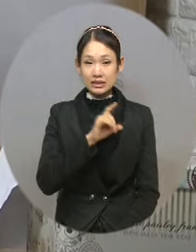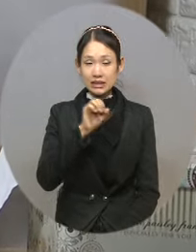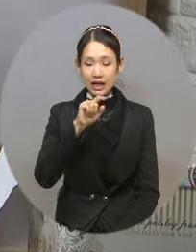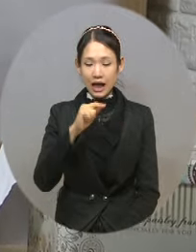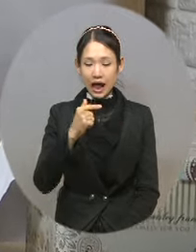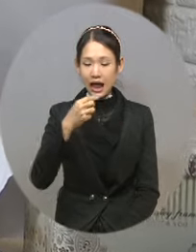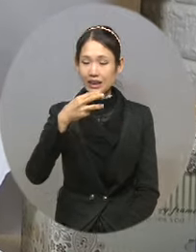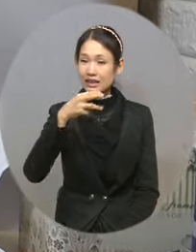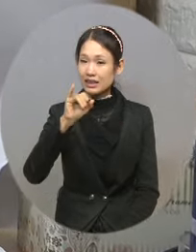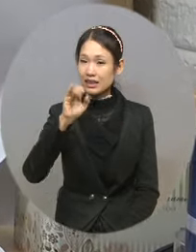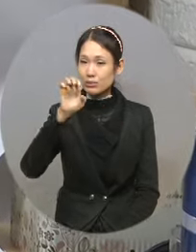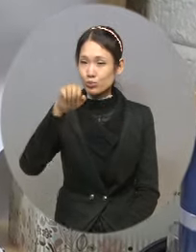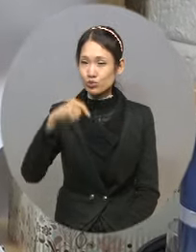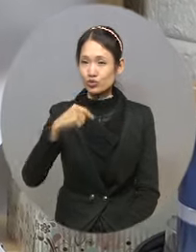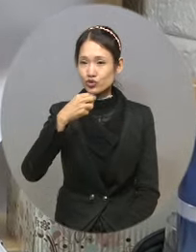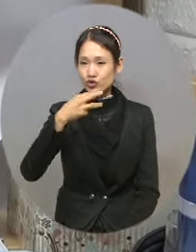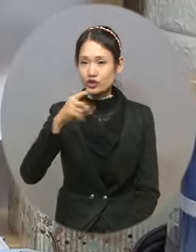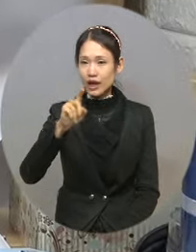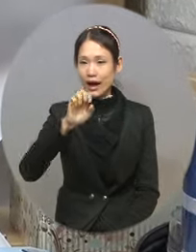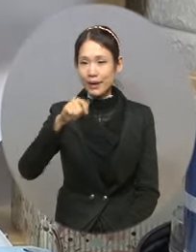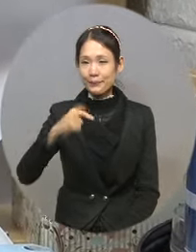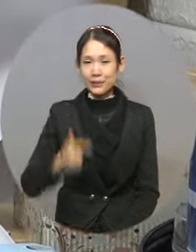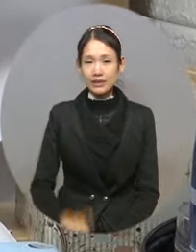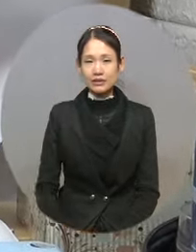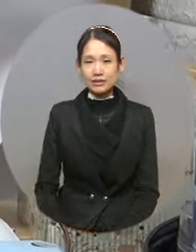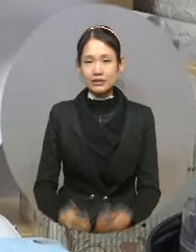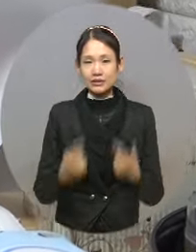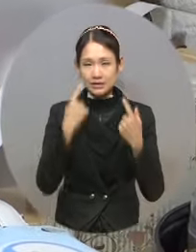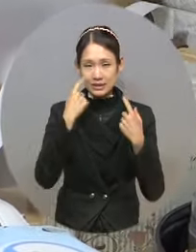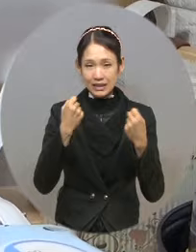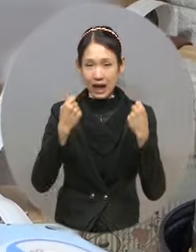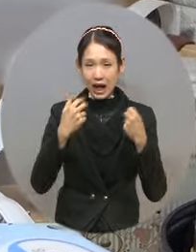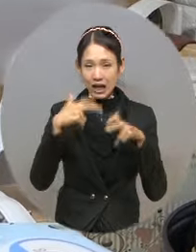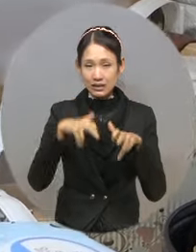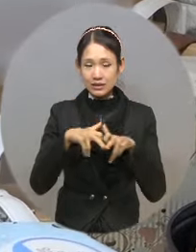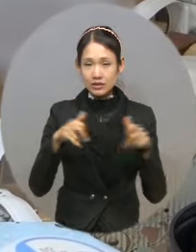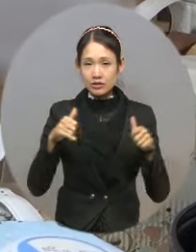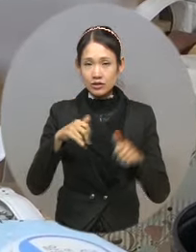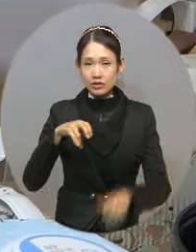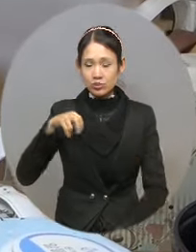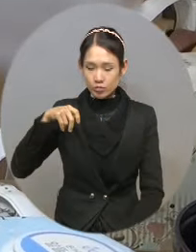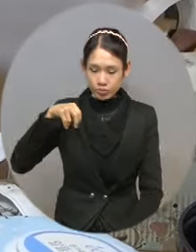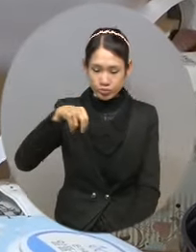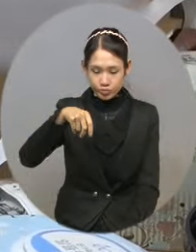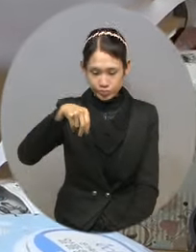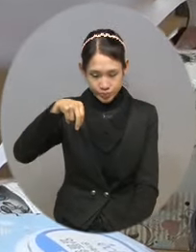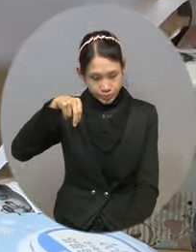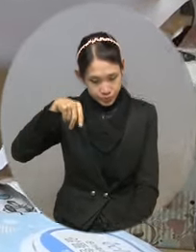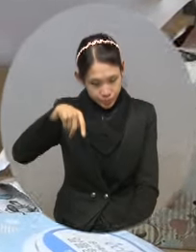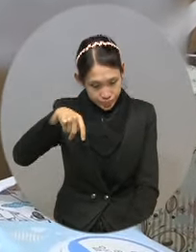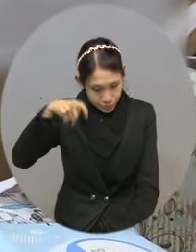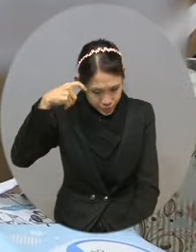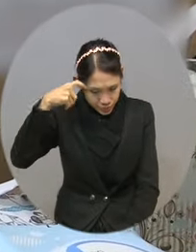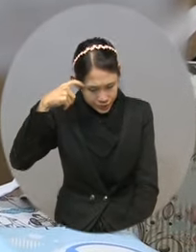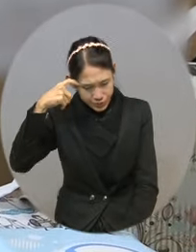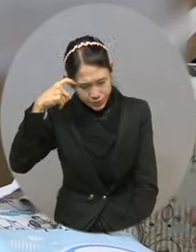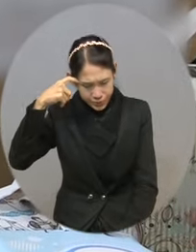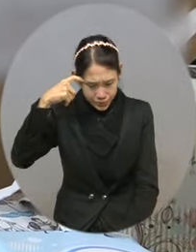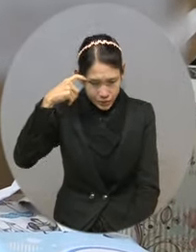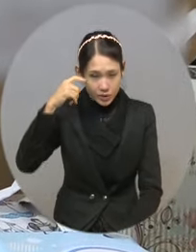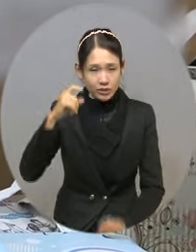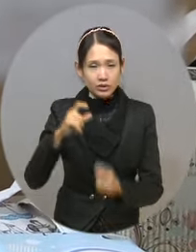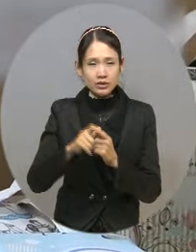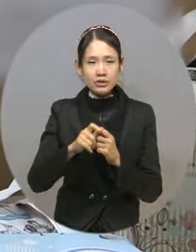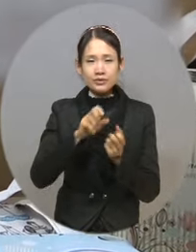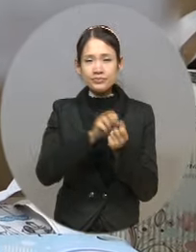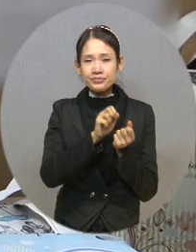안티프라미신이라는 건데요. 항상 시각장애들이 보행에 그 신경을 쓰다 보면 불편하거든요.